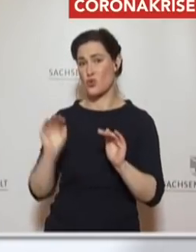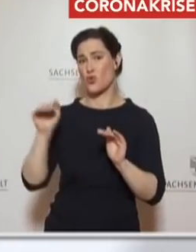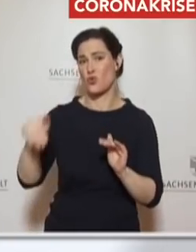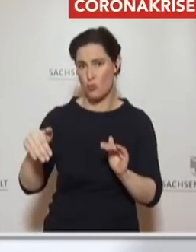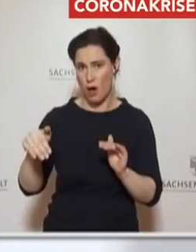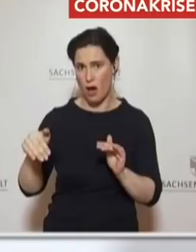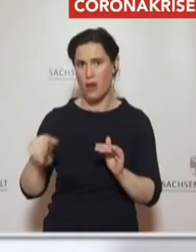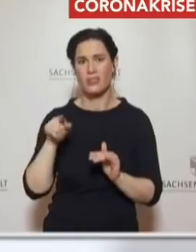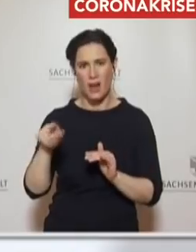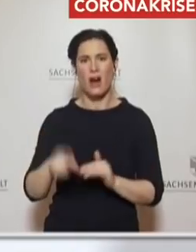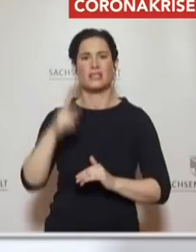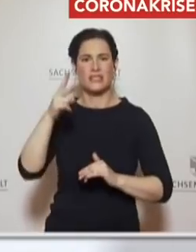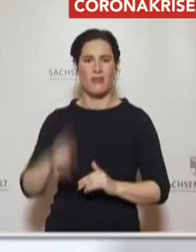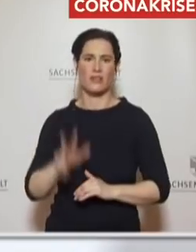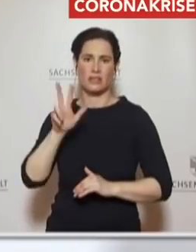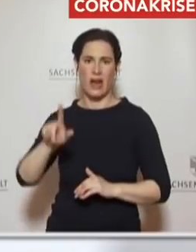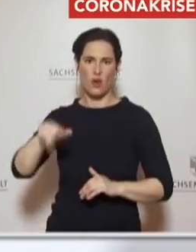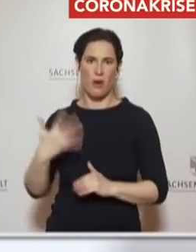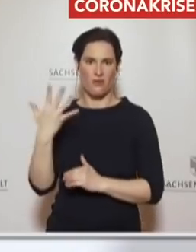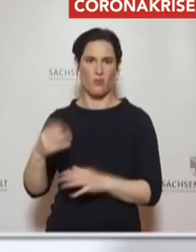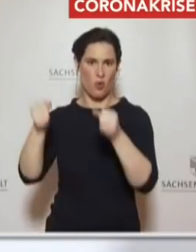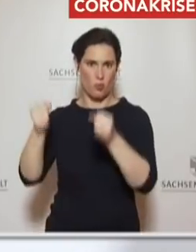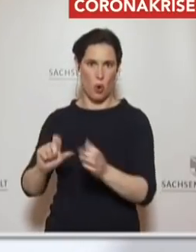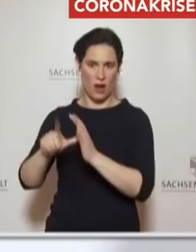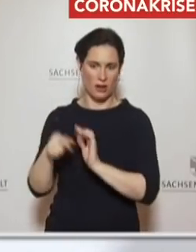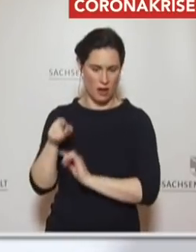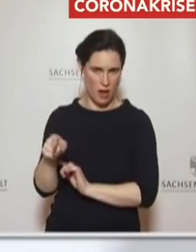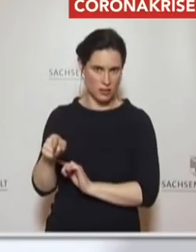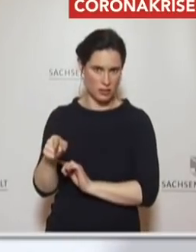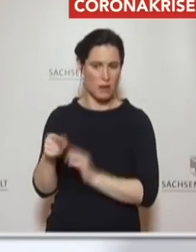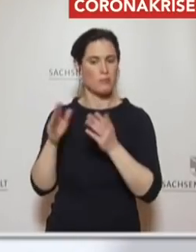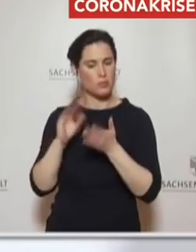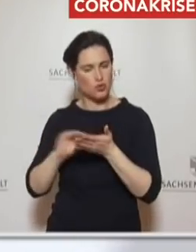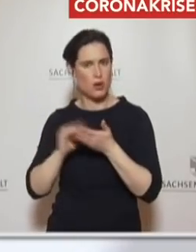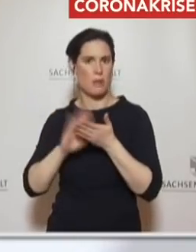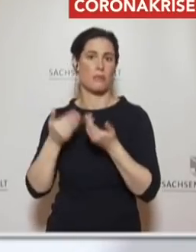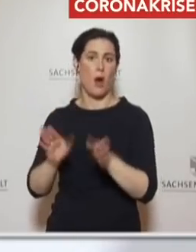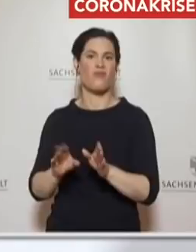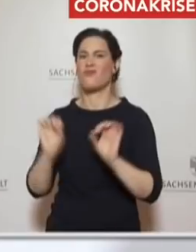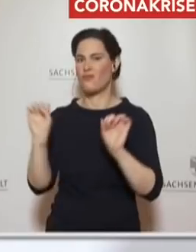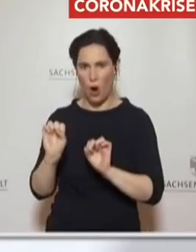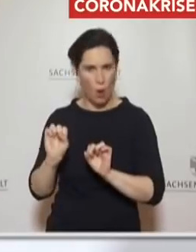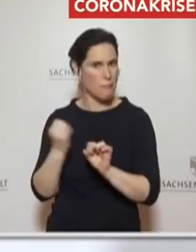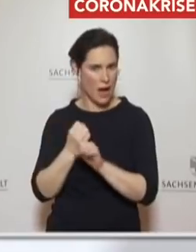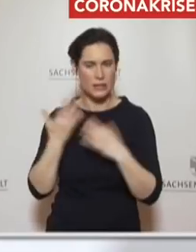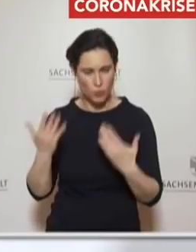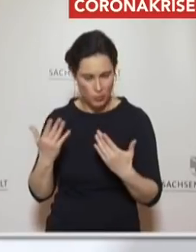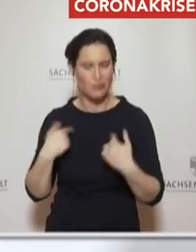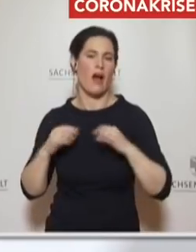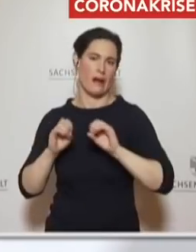die genannten 203,5. Wir können das deswegen rechtfertigen, weil wir dort